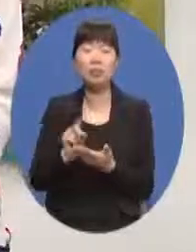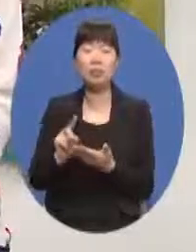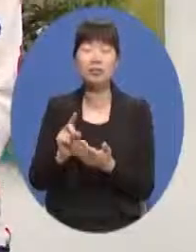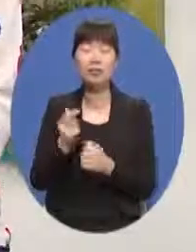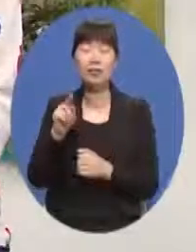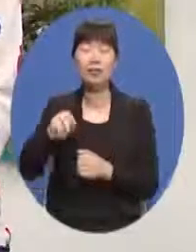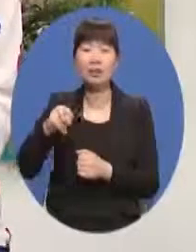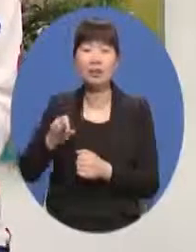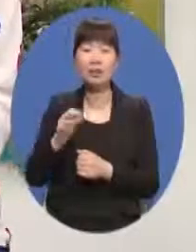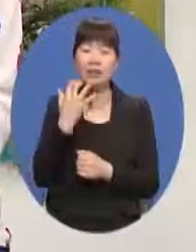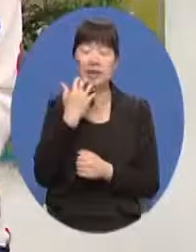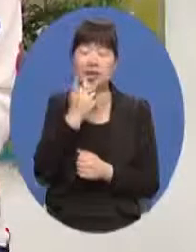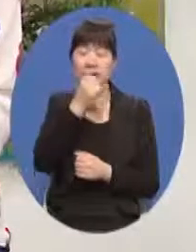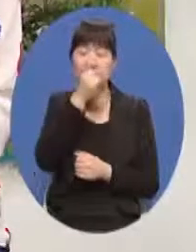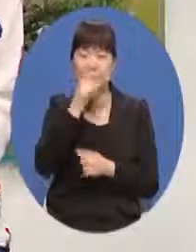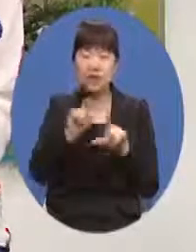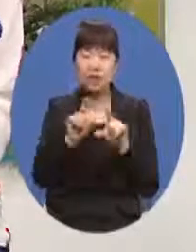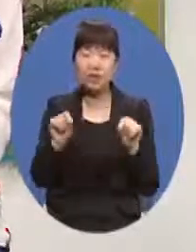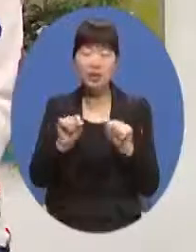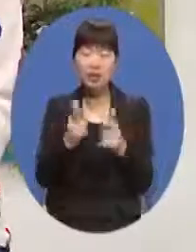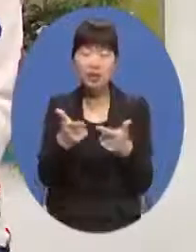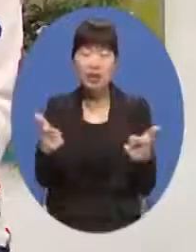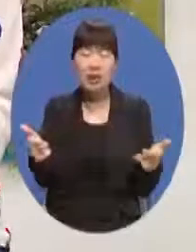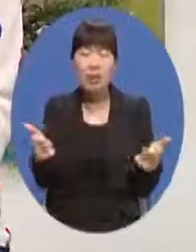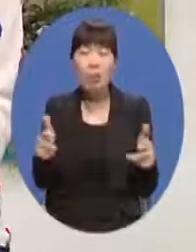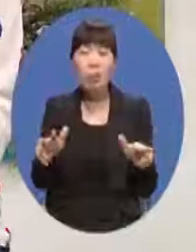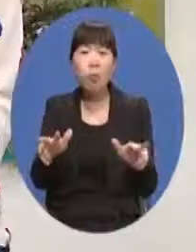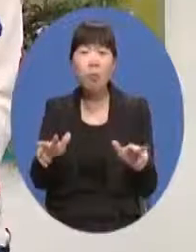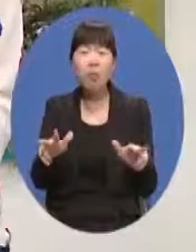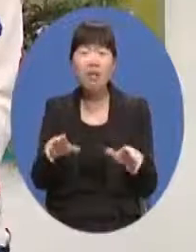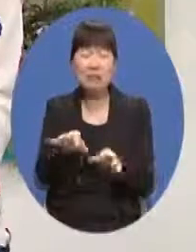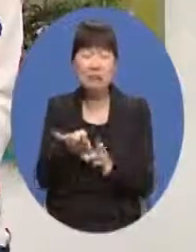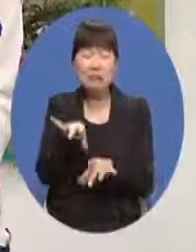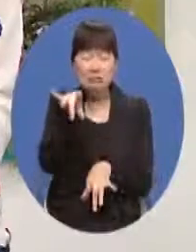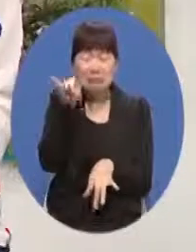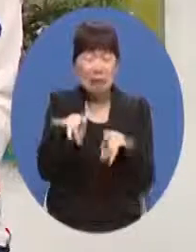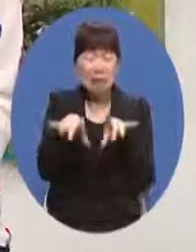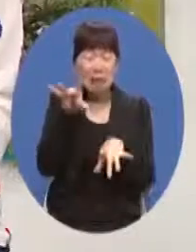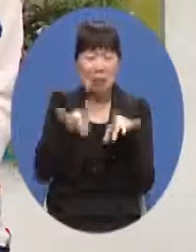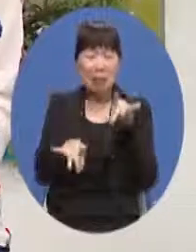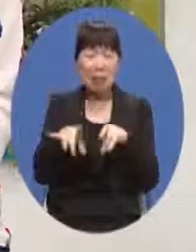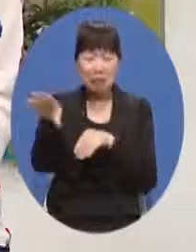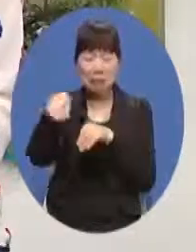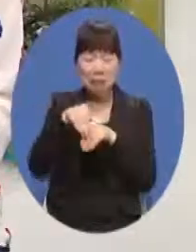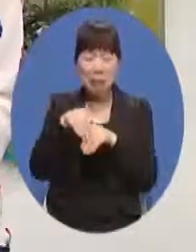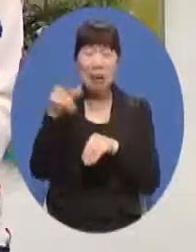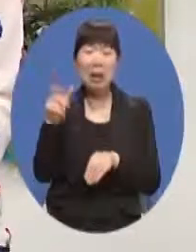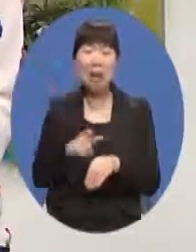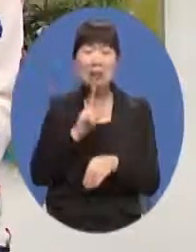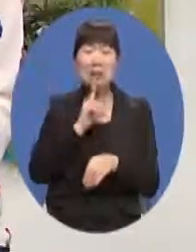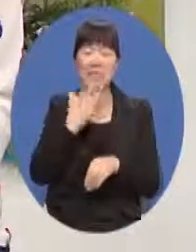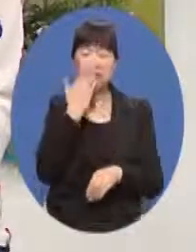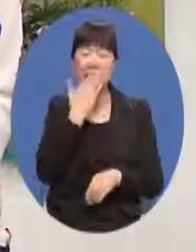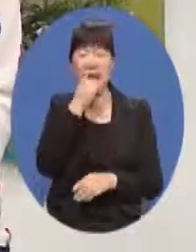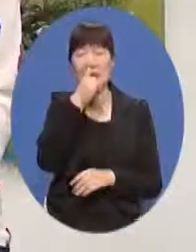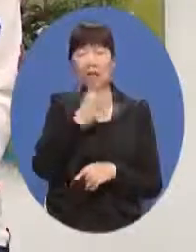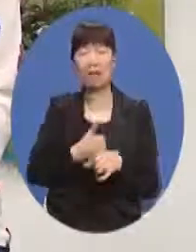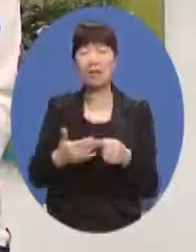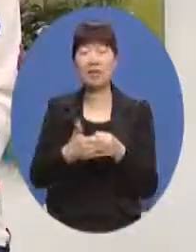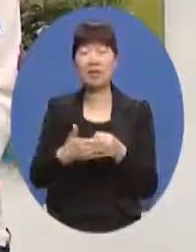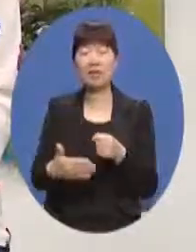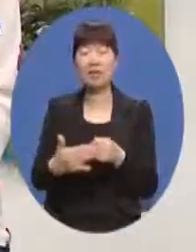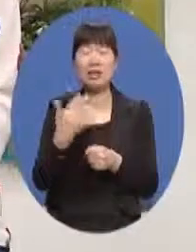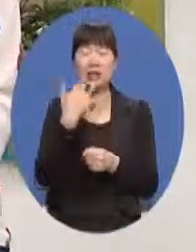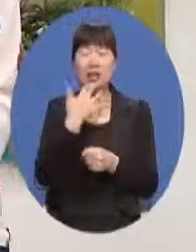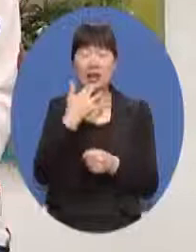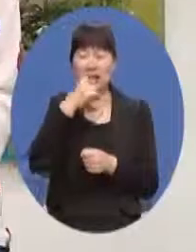합성 착색료가 들어가 있는 그 음식물들이 워낙 그 쫀득쫀득하고 점착력이 강한 데다가 당분이 들어있기 때문에 네.